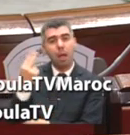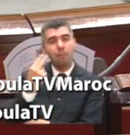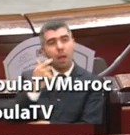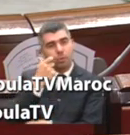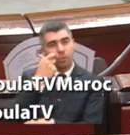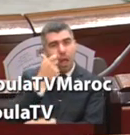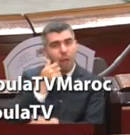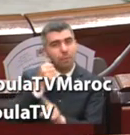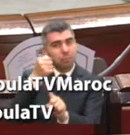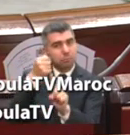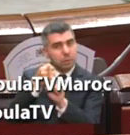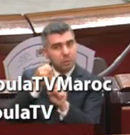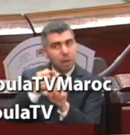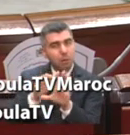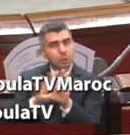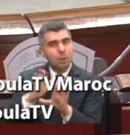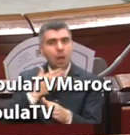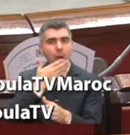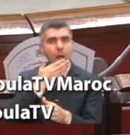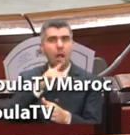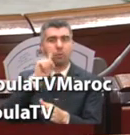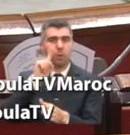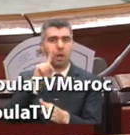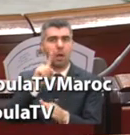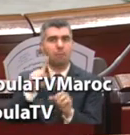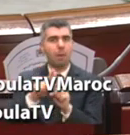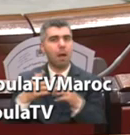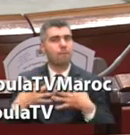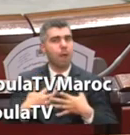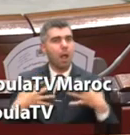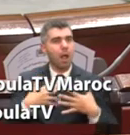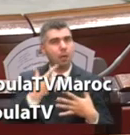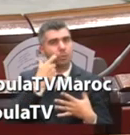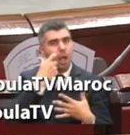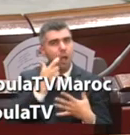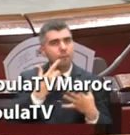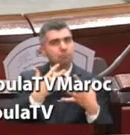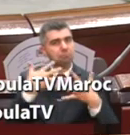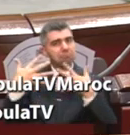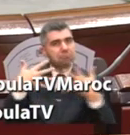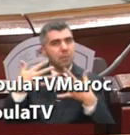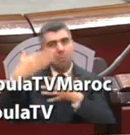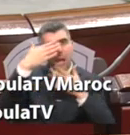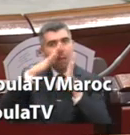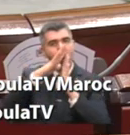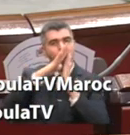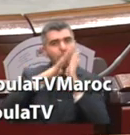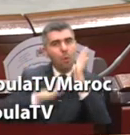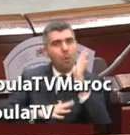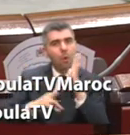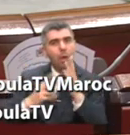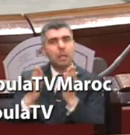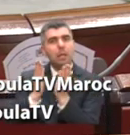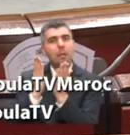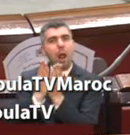المجهودات التي داروا فيهم، واللي الحمد لله ولاو تيشرفوا المغرب، وذلك باش يوفروا الظروف الملائمه للطلبه من